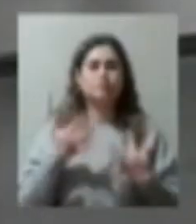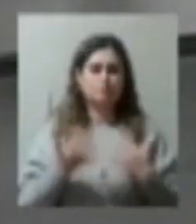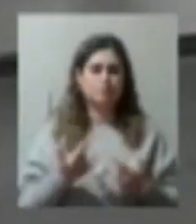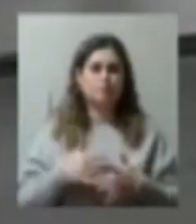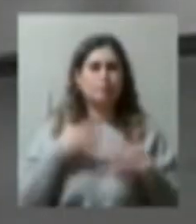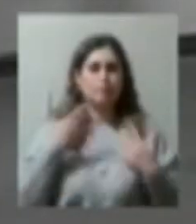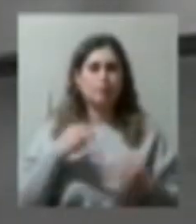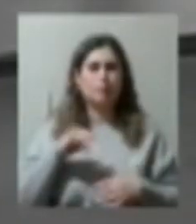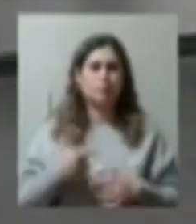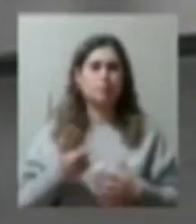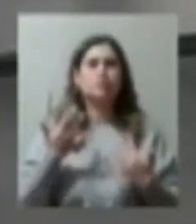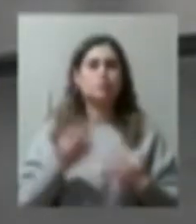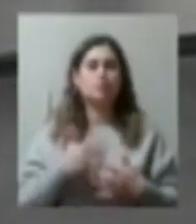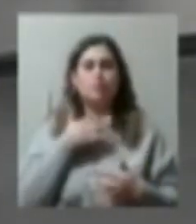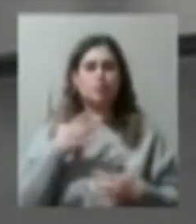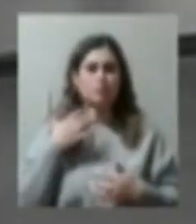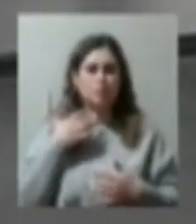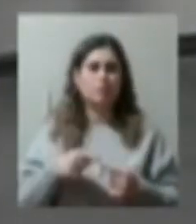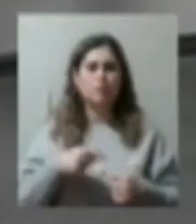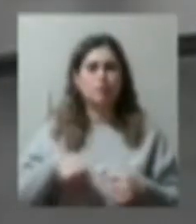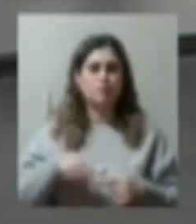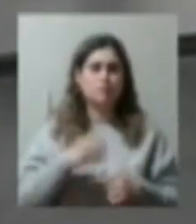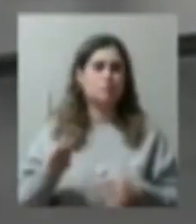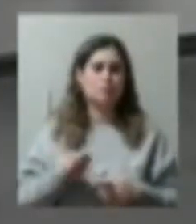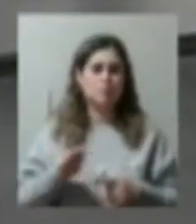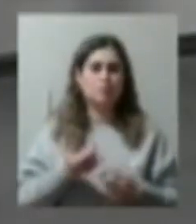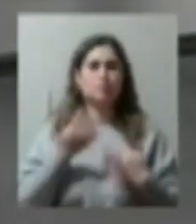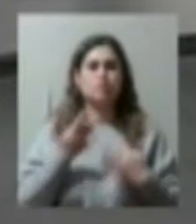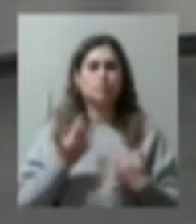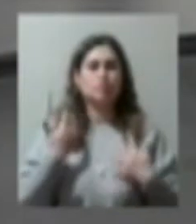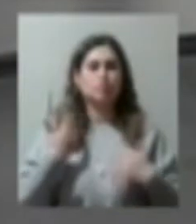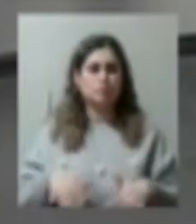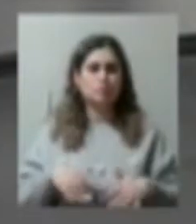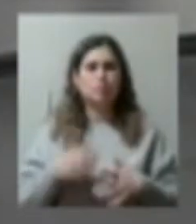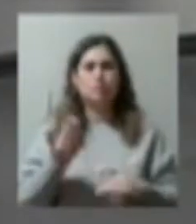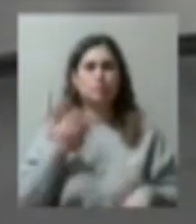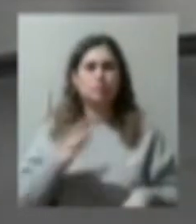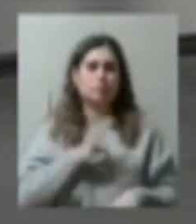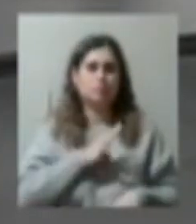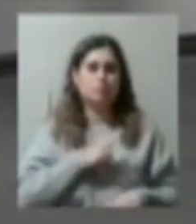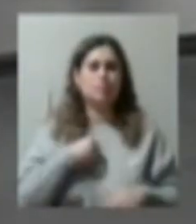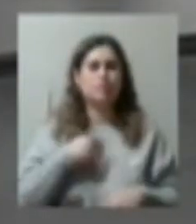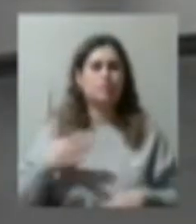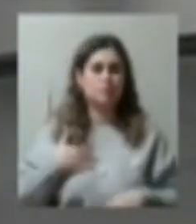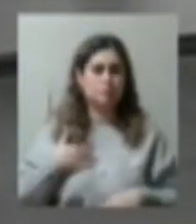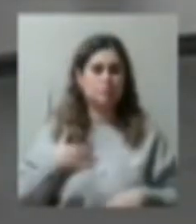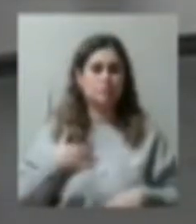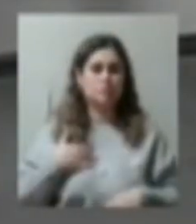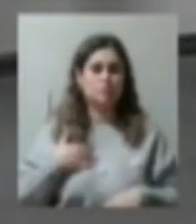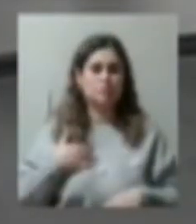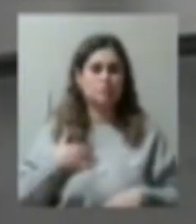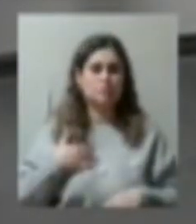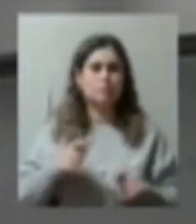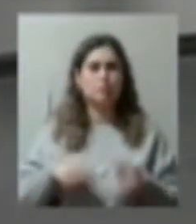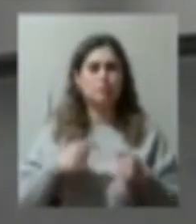ОТГ, наскільки багато оточує землі, наскільки вже раніше була приватизована, передана